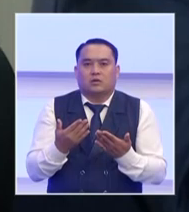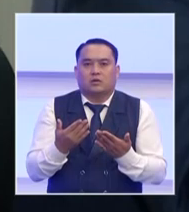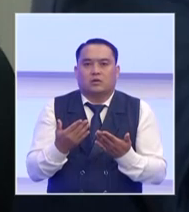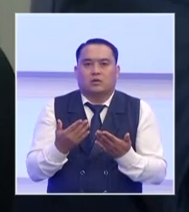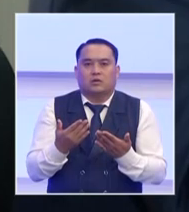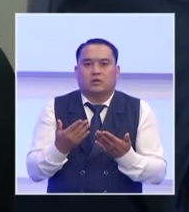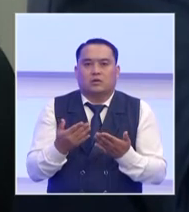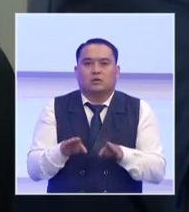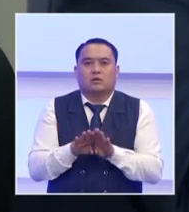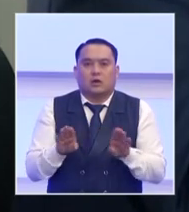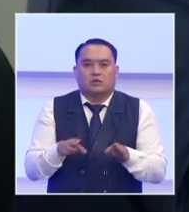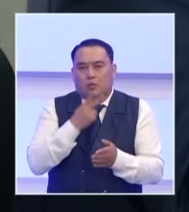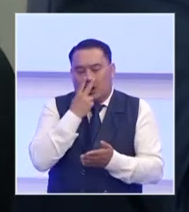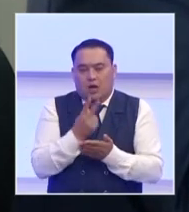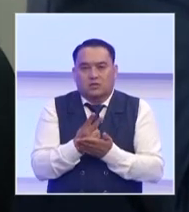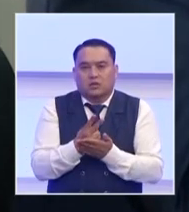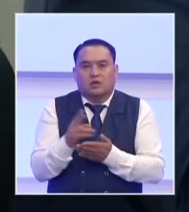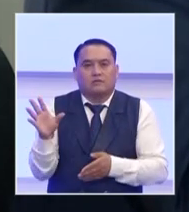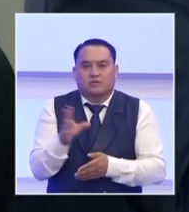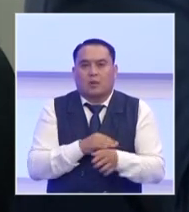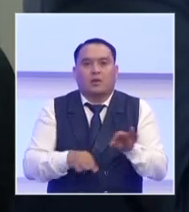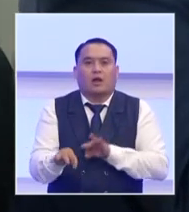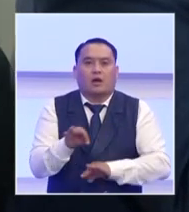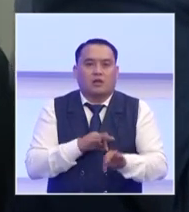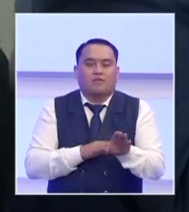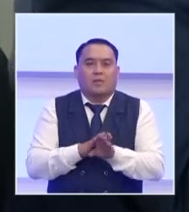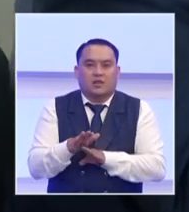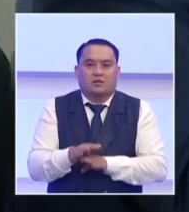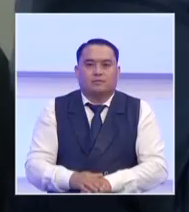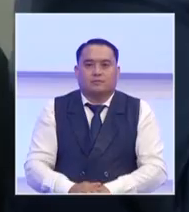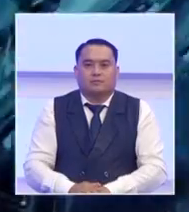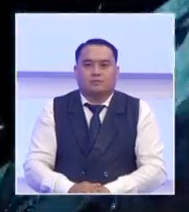также указаны все проекты реализуемые